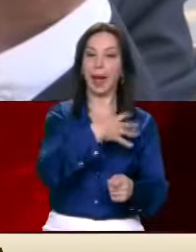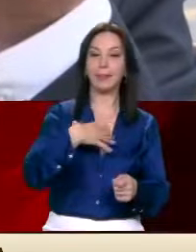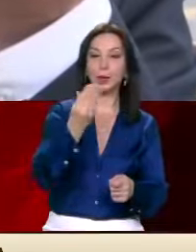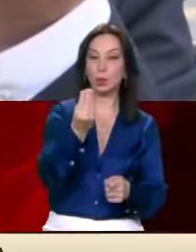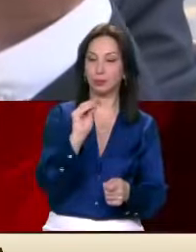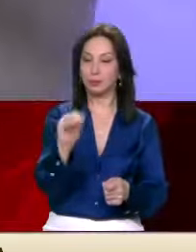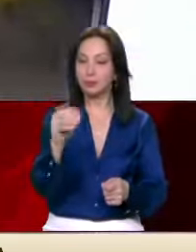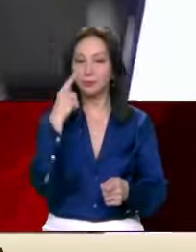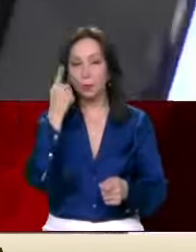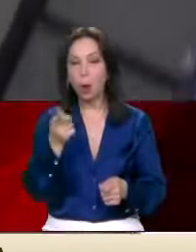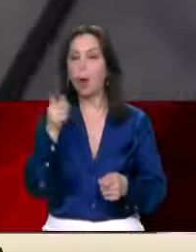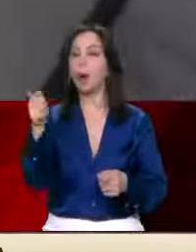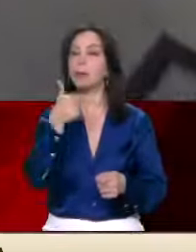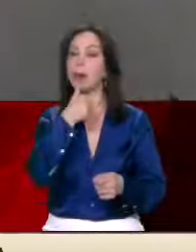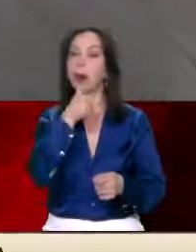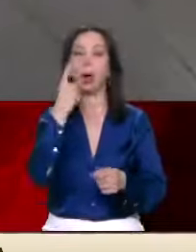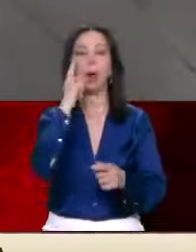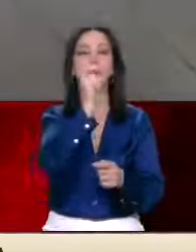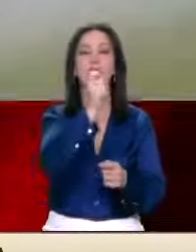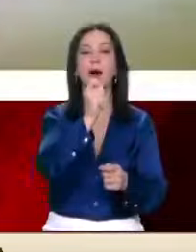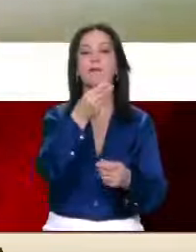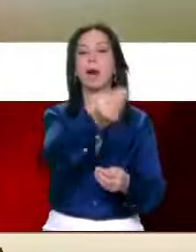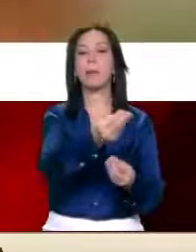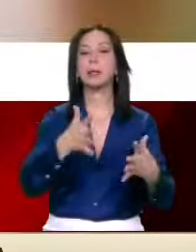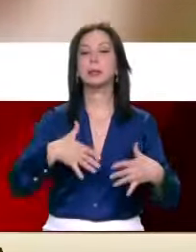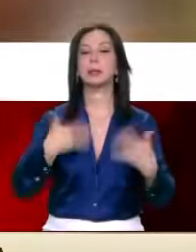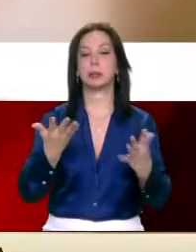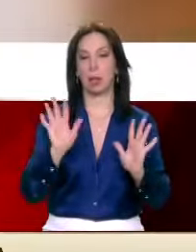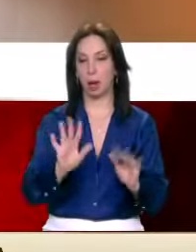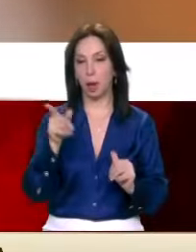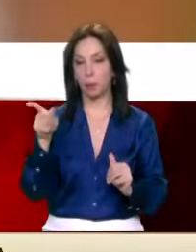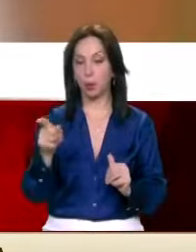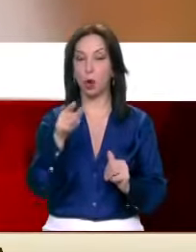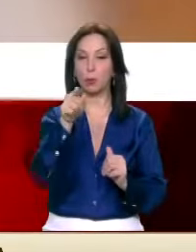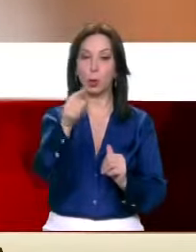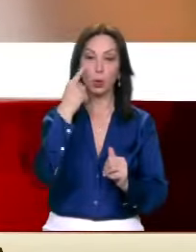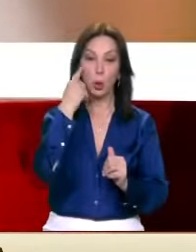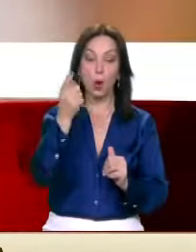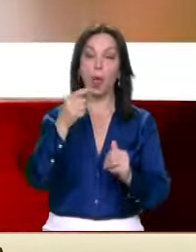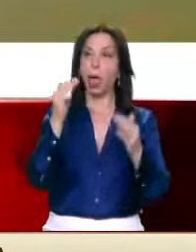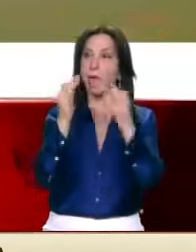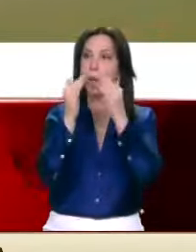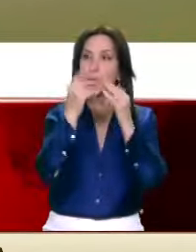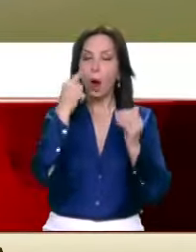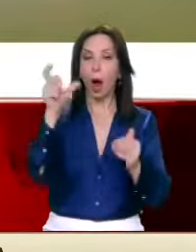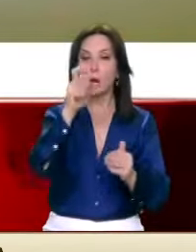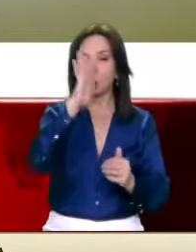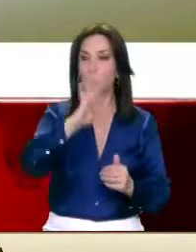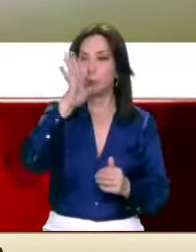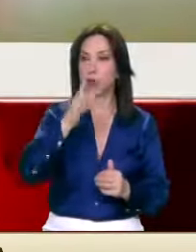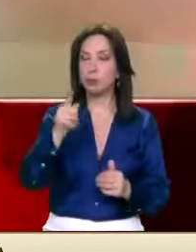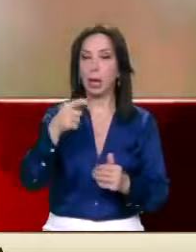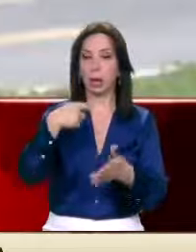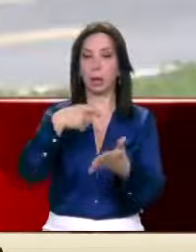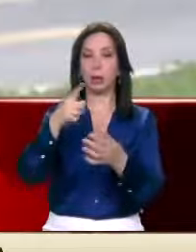gittiğimde karşılıyorum. Şener'in avukatı da İbrahim Kutluay'ın sadece gayrimenkullerden aylık 400-500 bin lira kira gelirinin